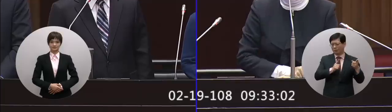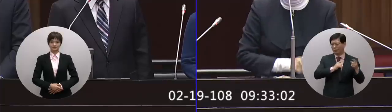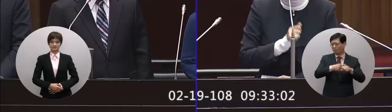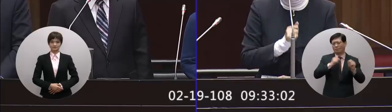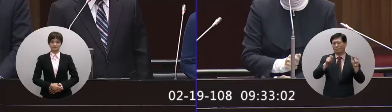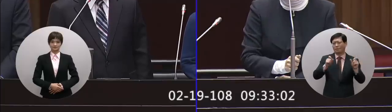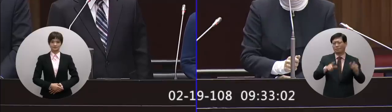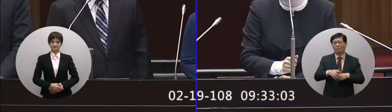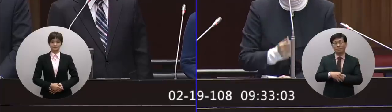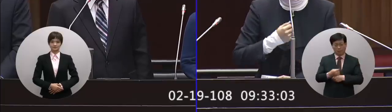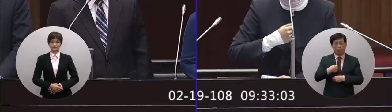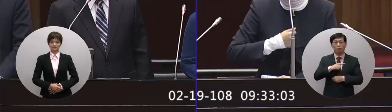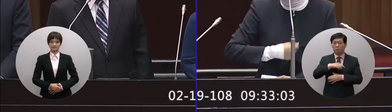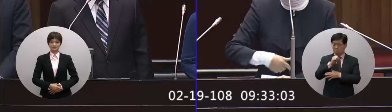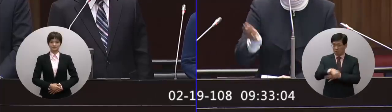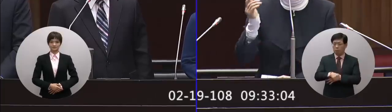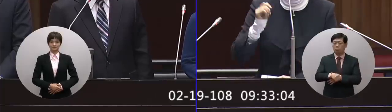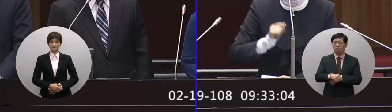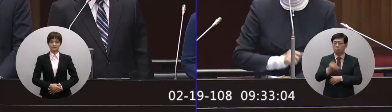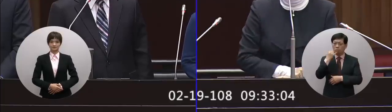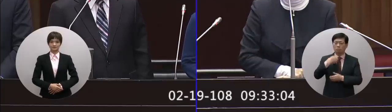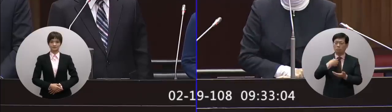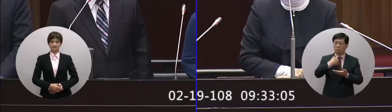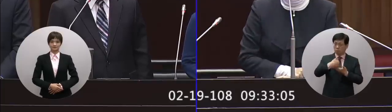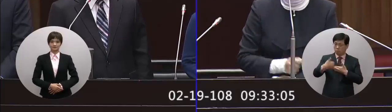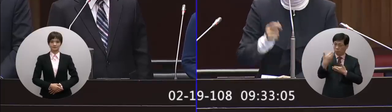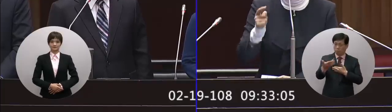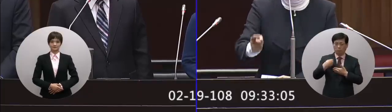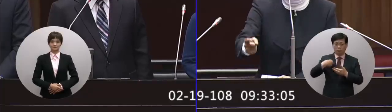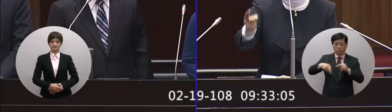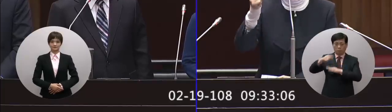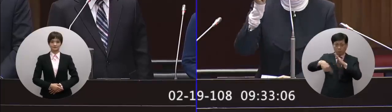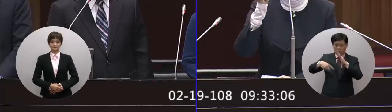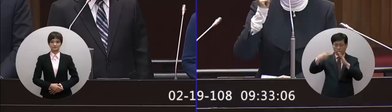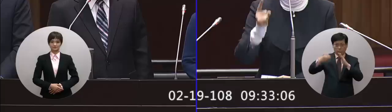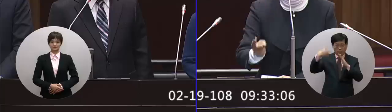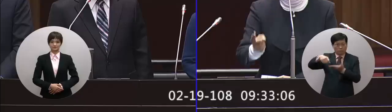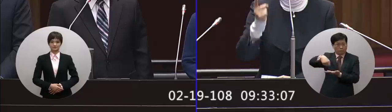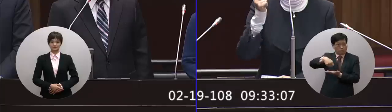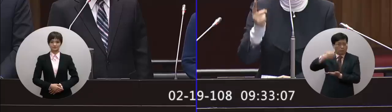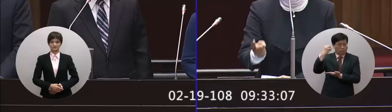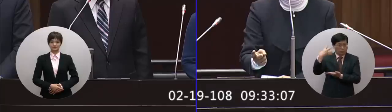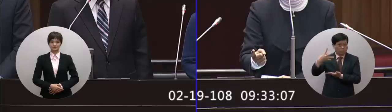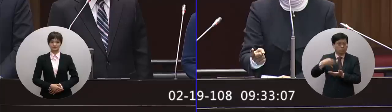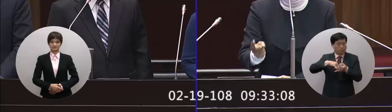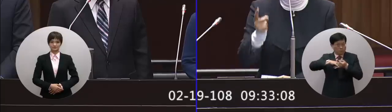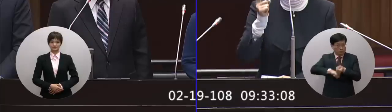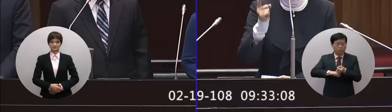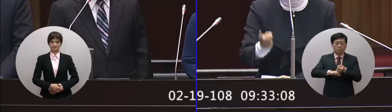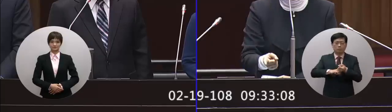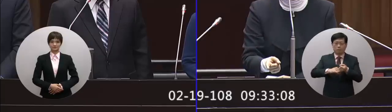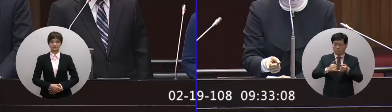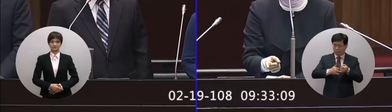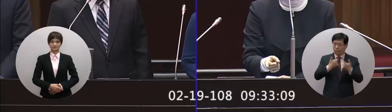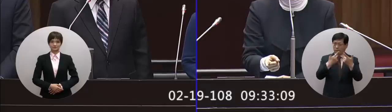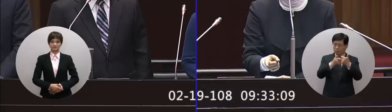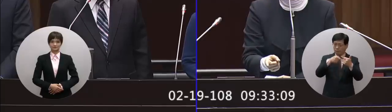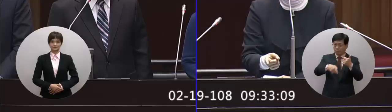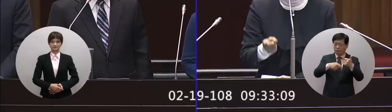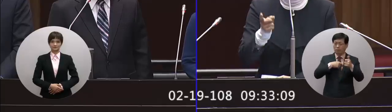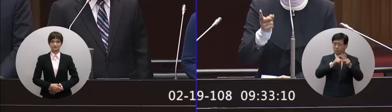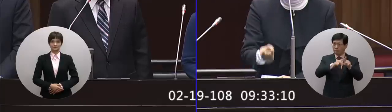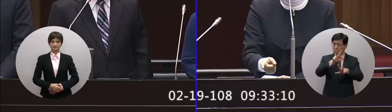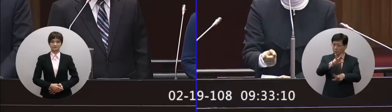风格。所以本席会愿意收回去行政院，行政院重新订定一个真正可以落